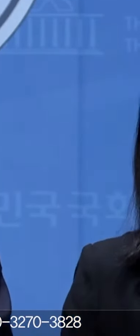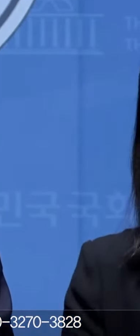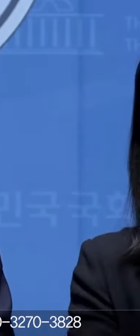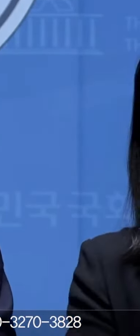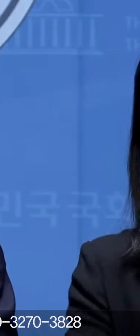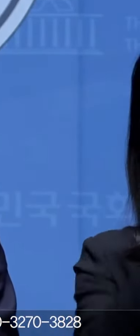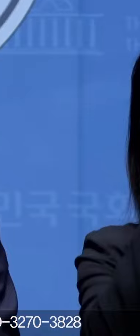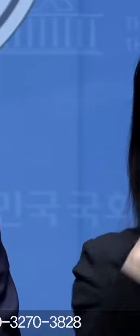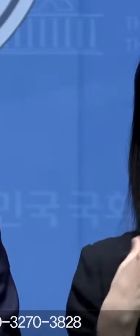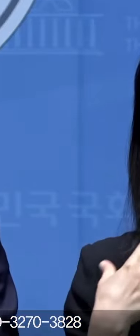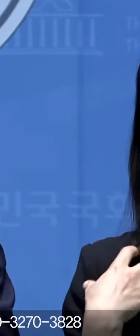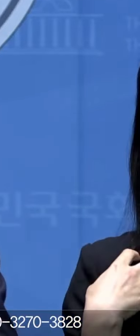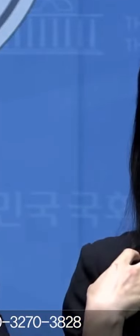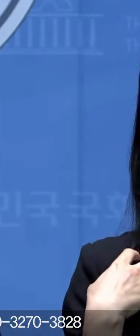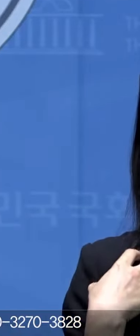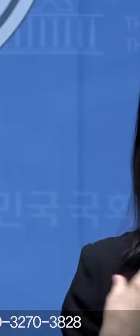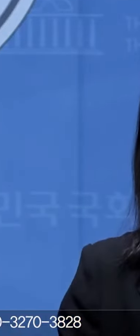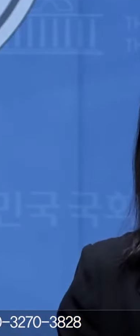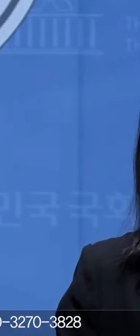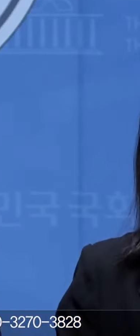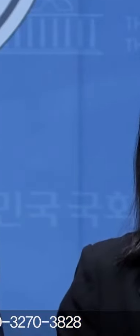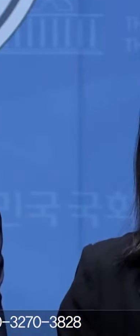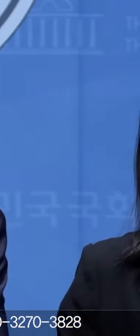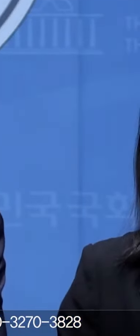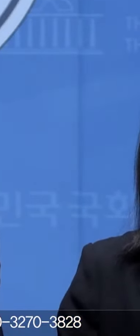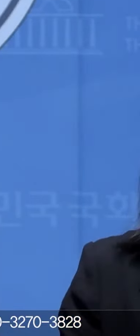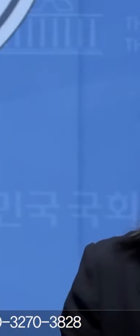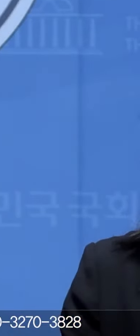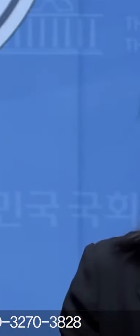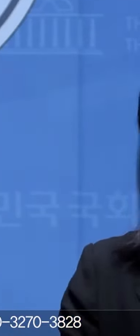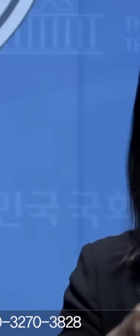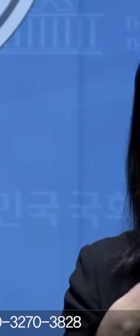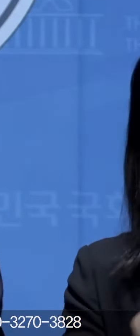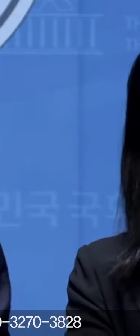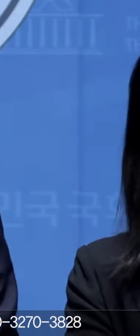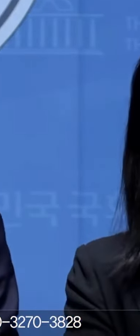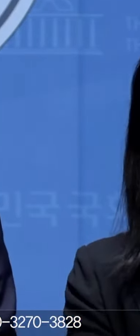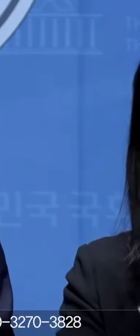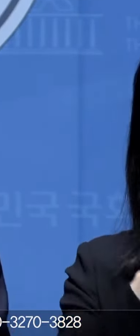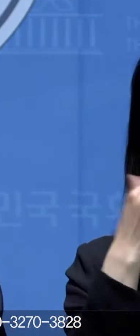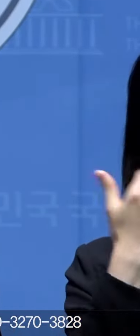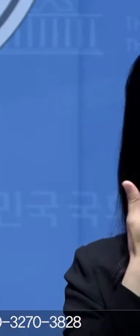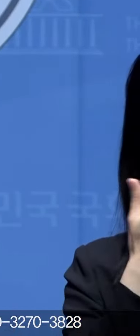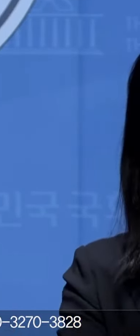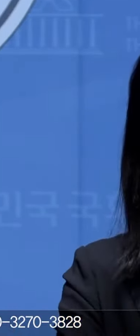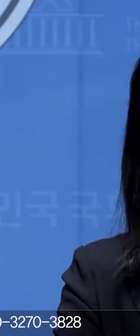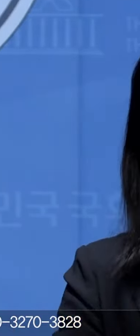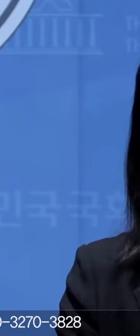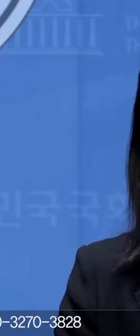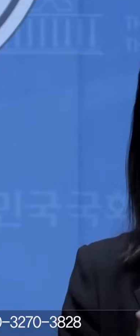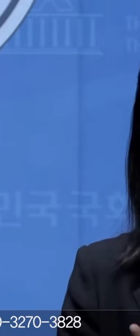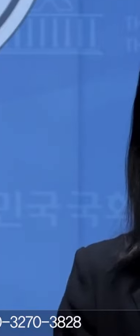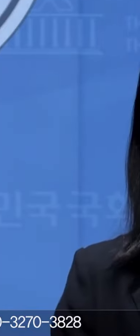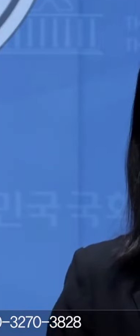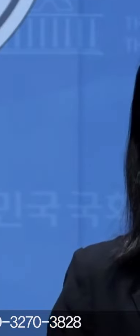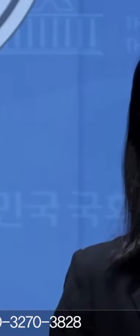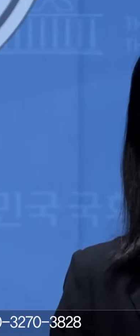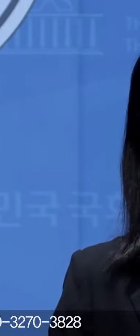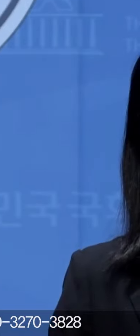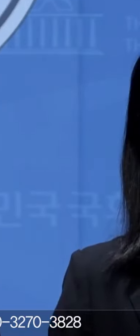윤성열 정부의 아 성명서 낭독하기 전에 오신 의원님들 소개를 하고 예 죄송합니다 소개를